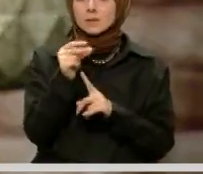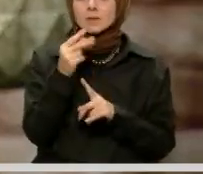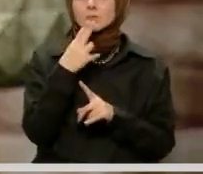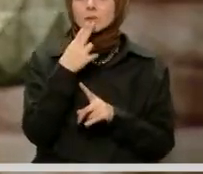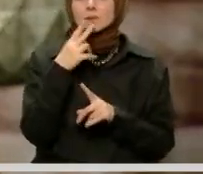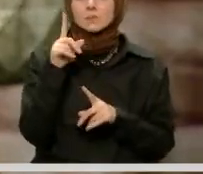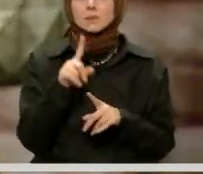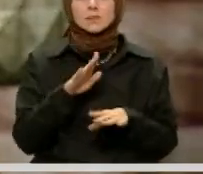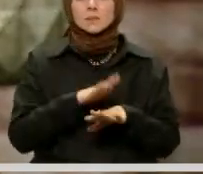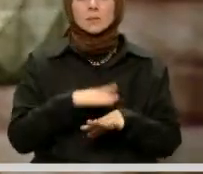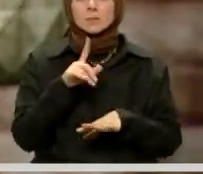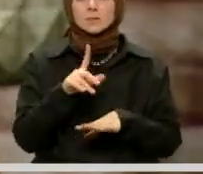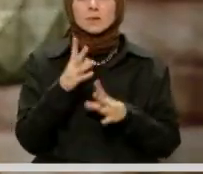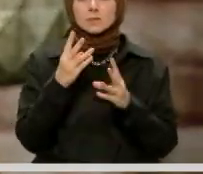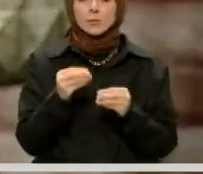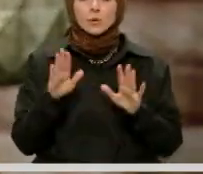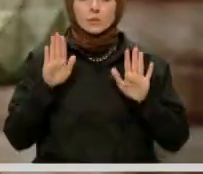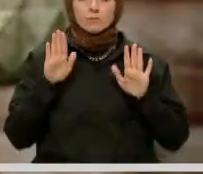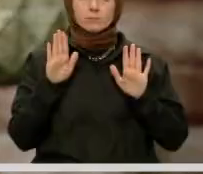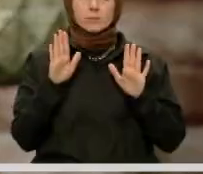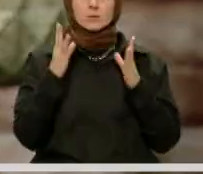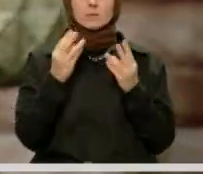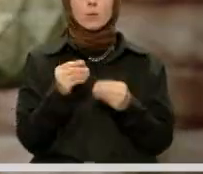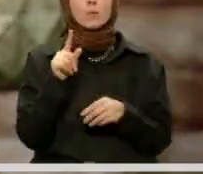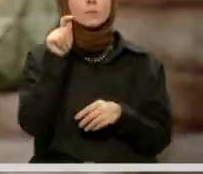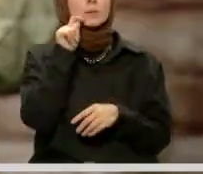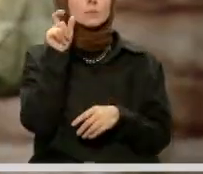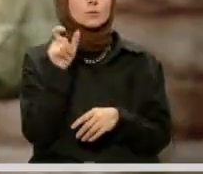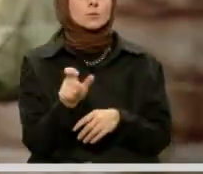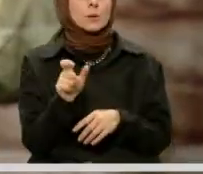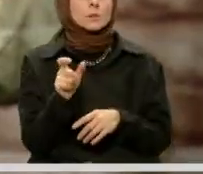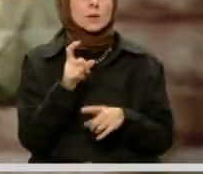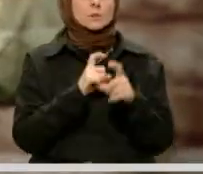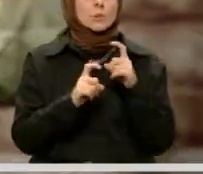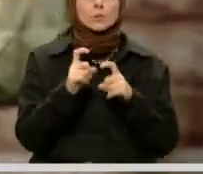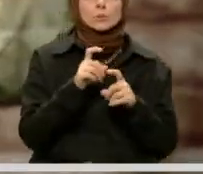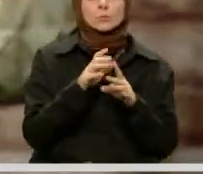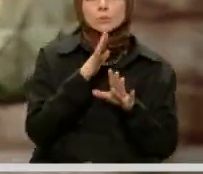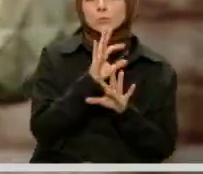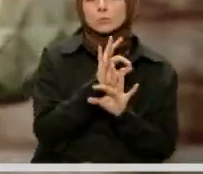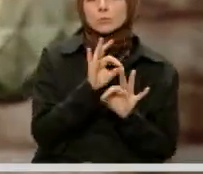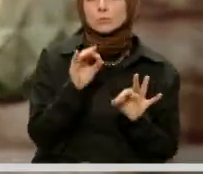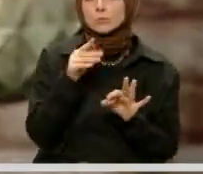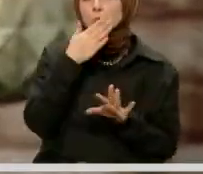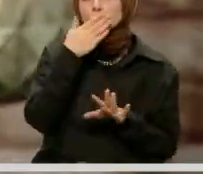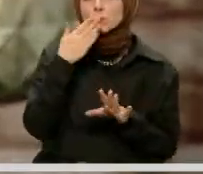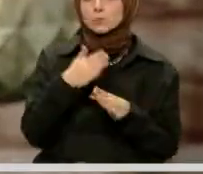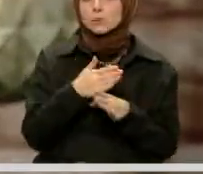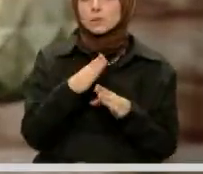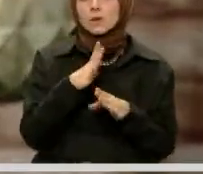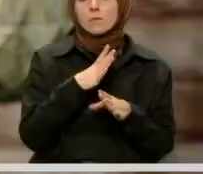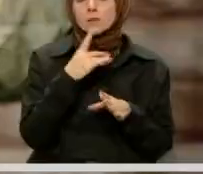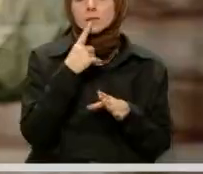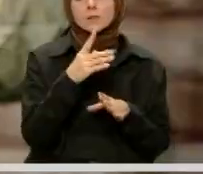ilk yapmamız gereken teslimiyettir. Zaten onu yapıyoruz. Bir mümin de sorgusuz, sualsiz, ya bu oruçta niye var ki